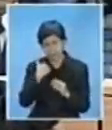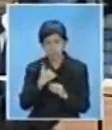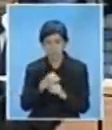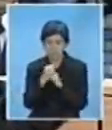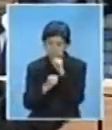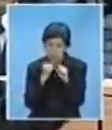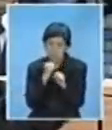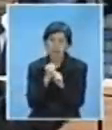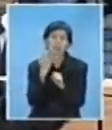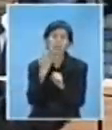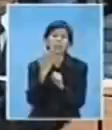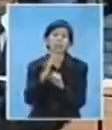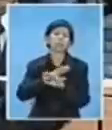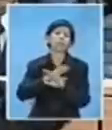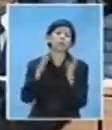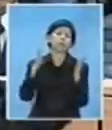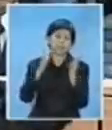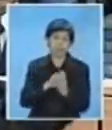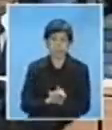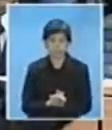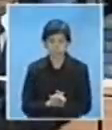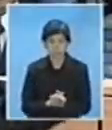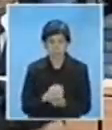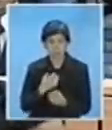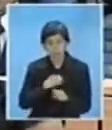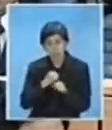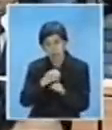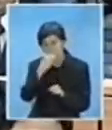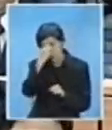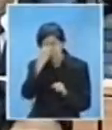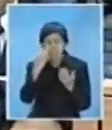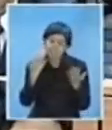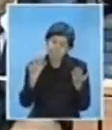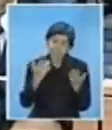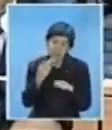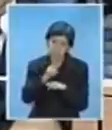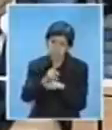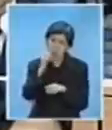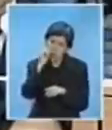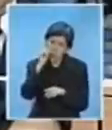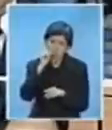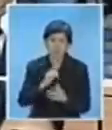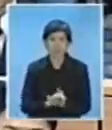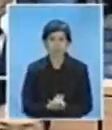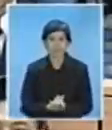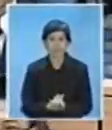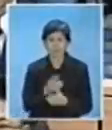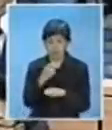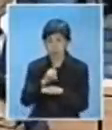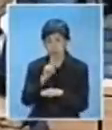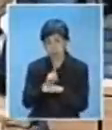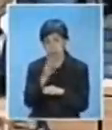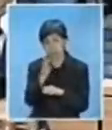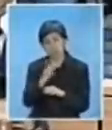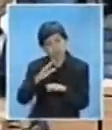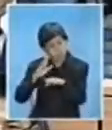ปีแล้วที่ไม่ยอมเลิกที่จะโกรธจะเกลียดเขาอะไรเนี่ยนะท่านประธานก็รู้ดีท่านประธาน